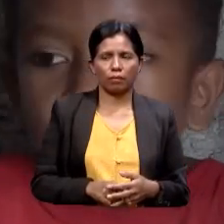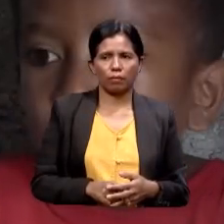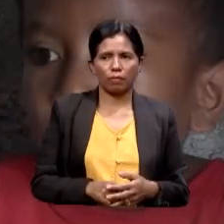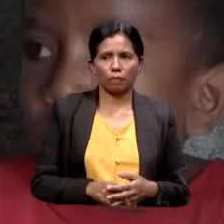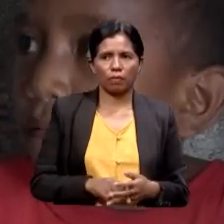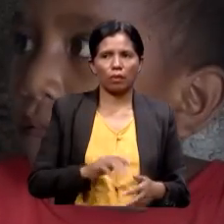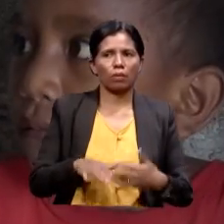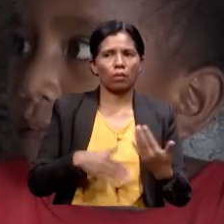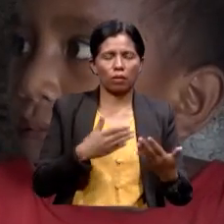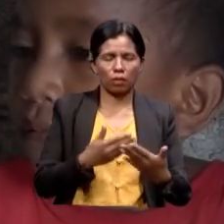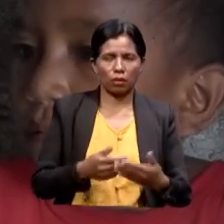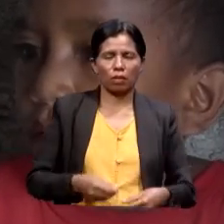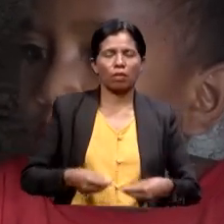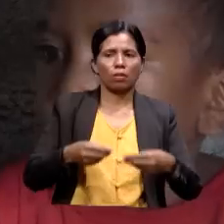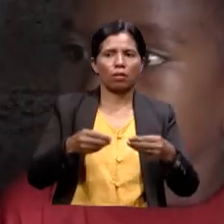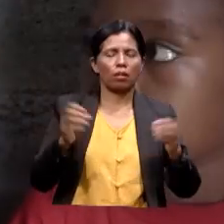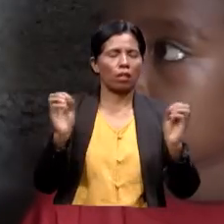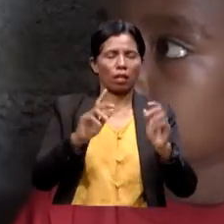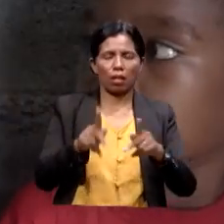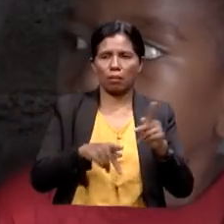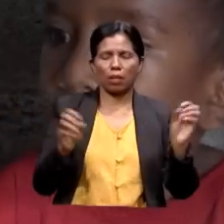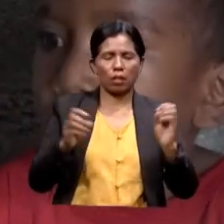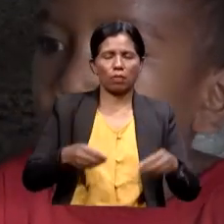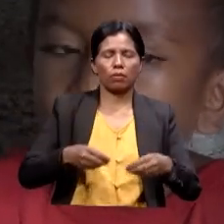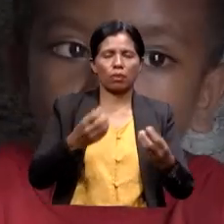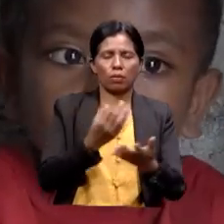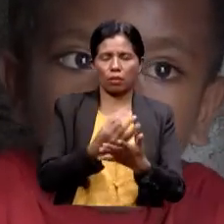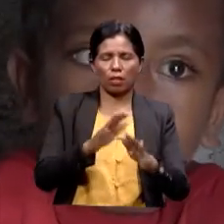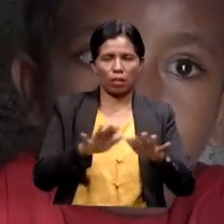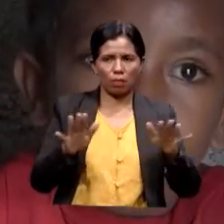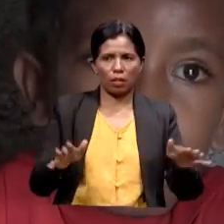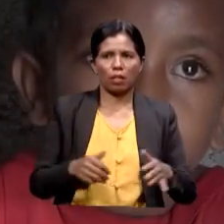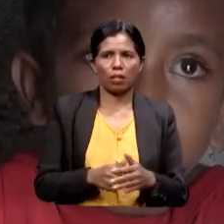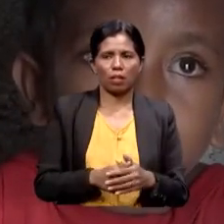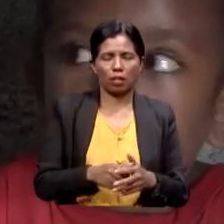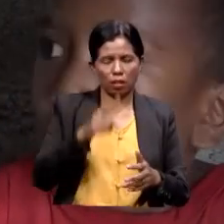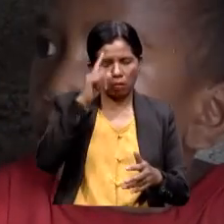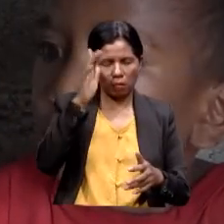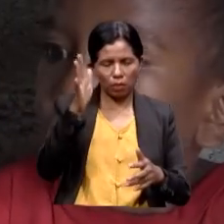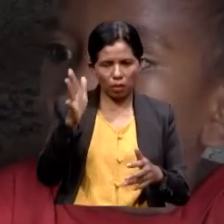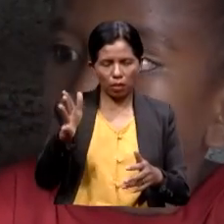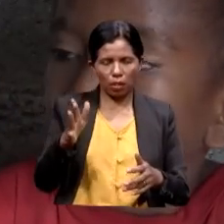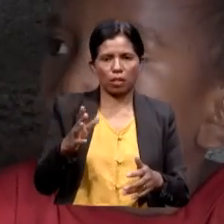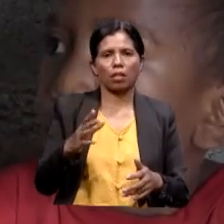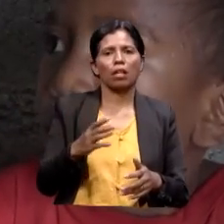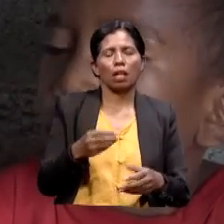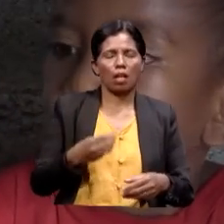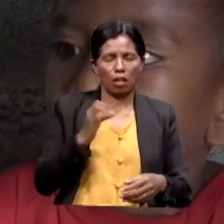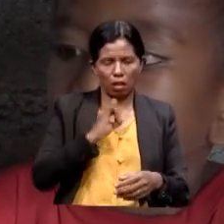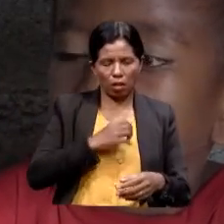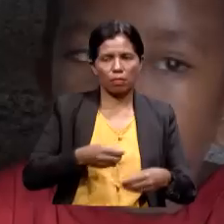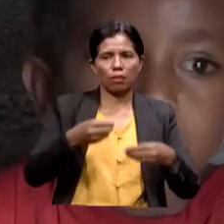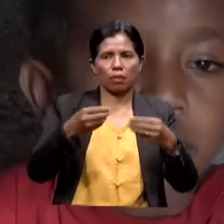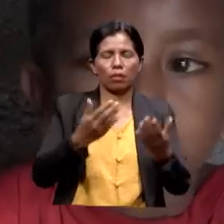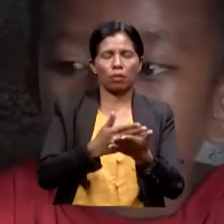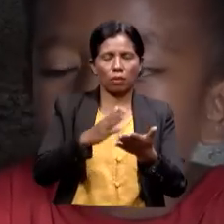Toto e mala posa no bele la mo se mala posa bala bali. To amro ma po. Lima pul seng ka ko afre ka amro ma po. Atu hola dusi